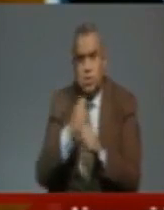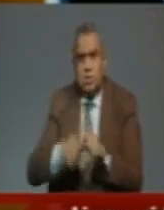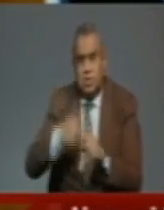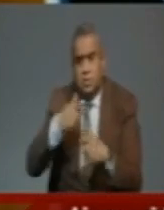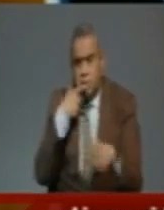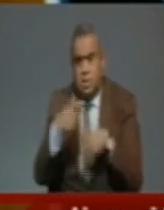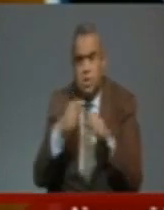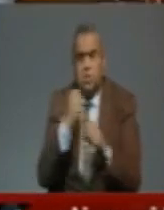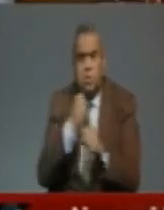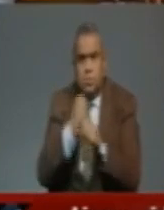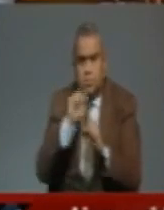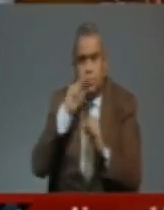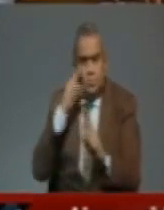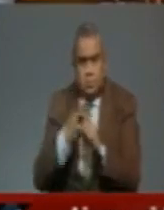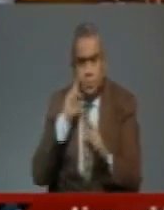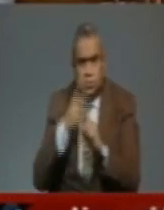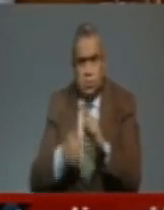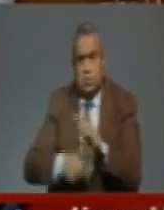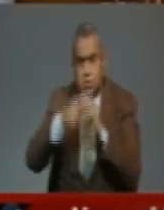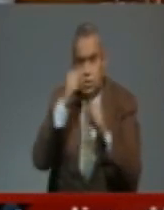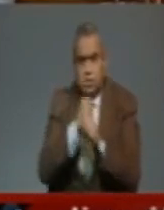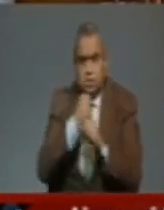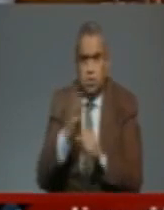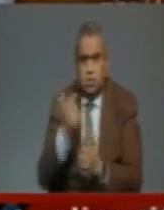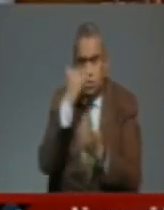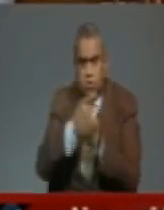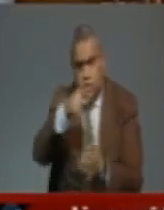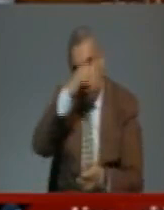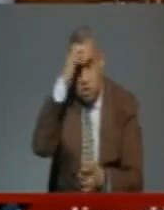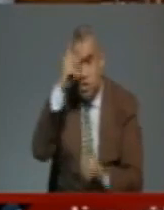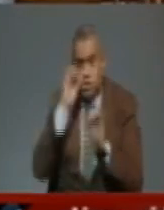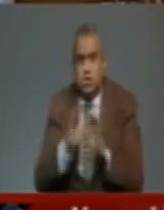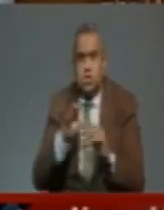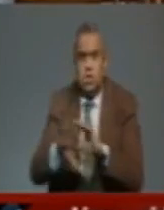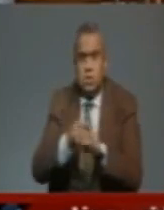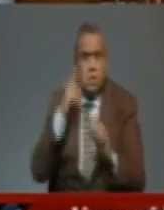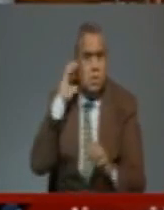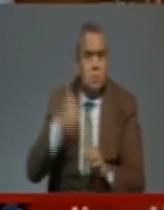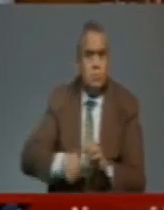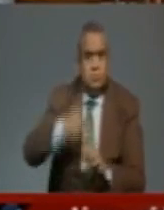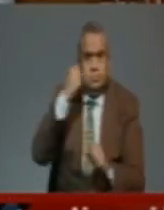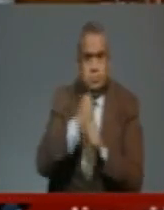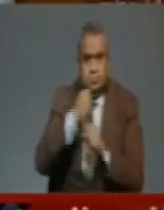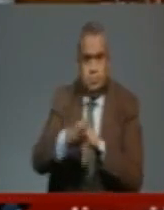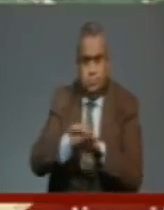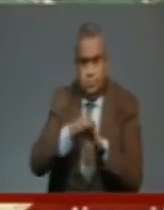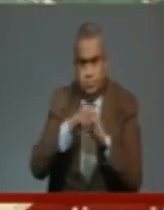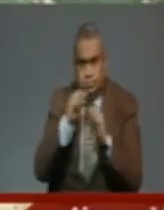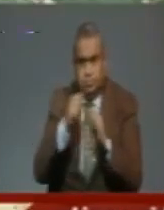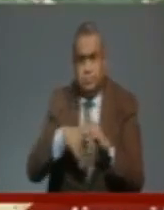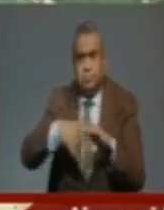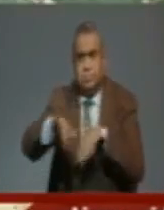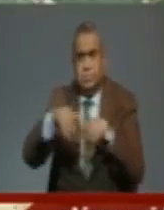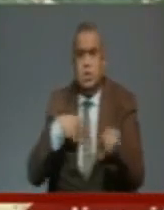فعلا، وستك هتشوف ان شاء الله باذن الله الخط ده هيبقى من احسن الممرات اللوجستيه